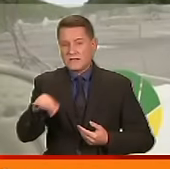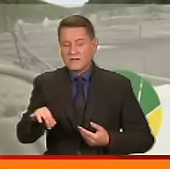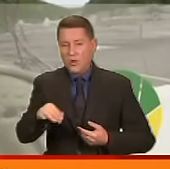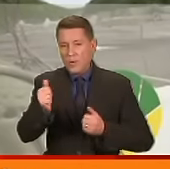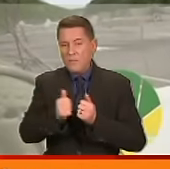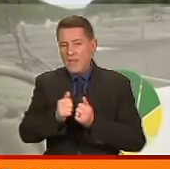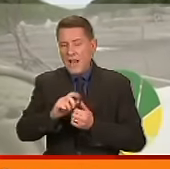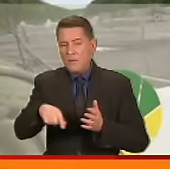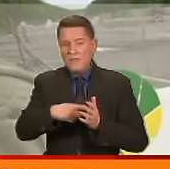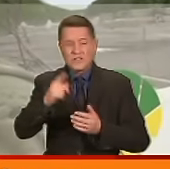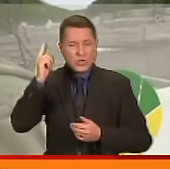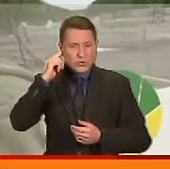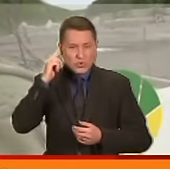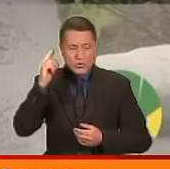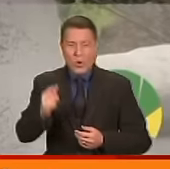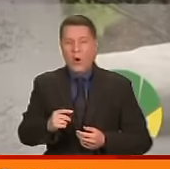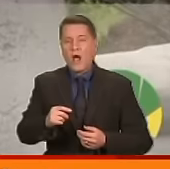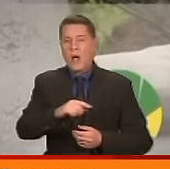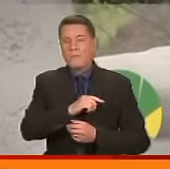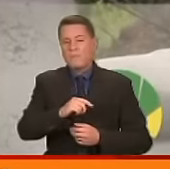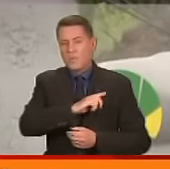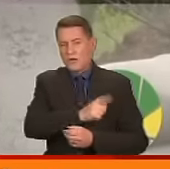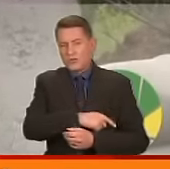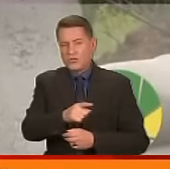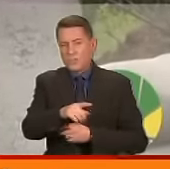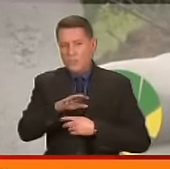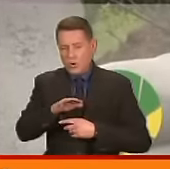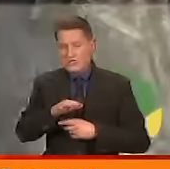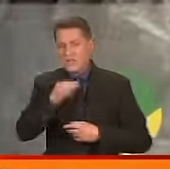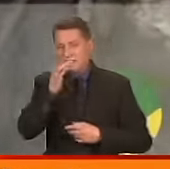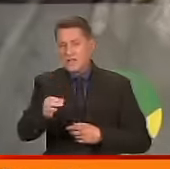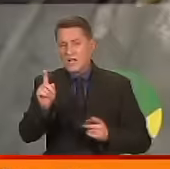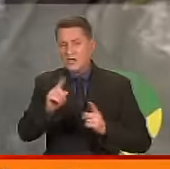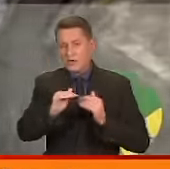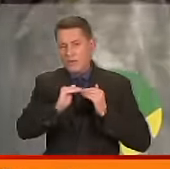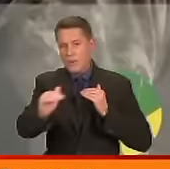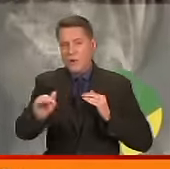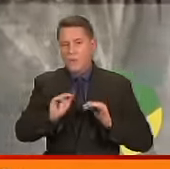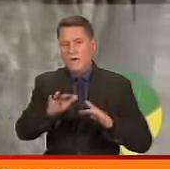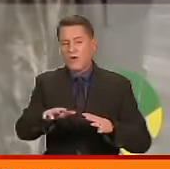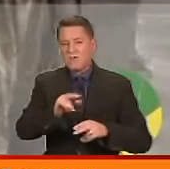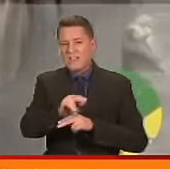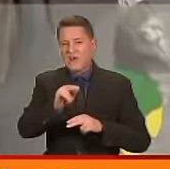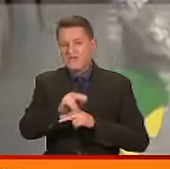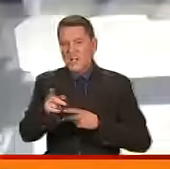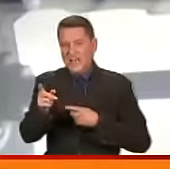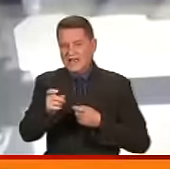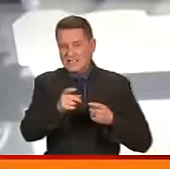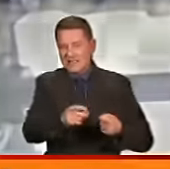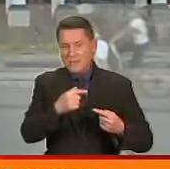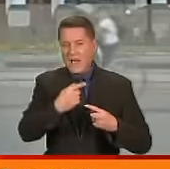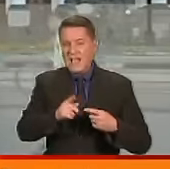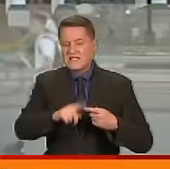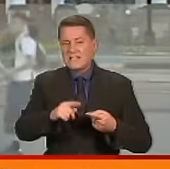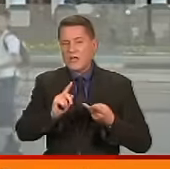чутно потужні постріли, проте військові заспокоїли, сказали, то на полігоні проводяться навчальні стрільби. Це вже